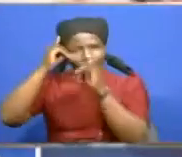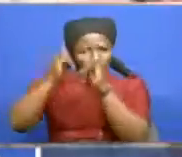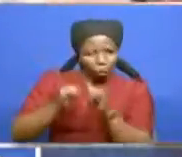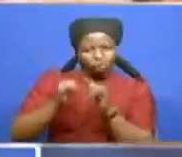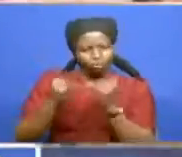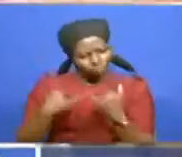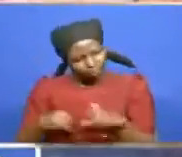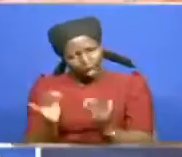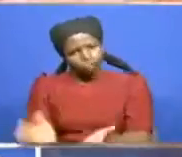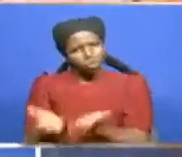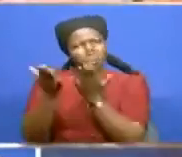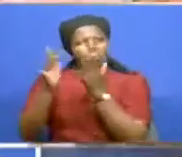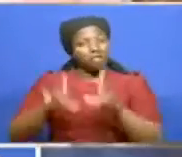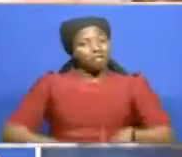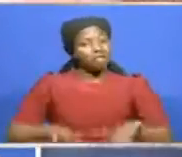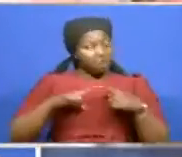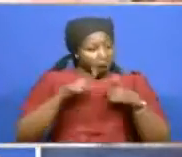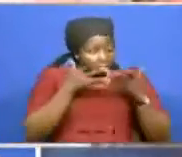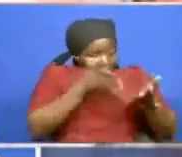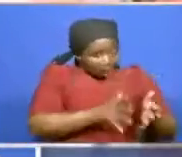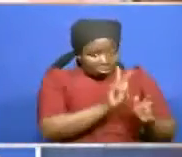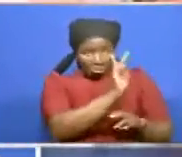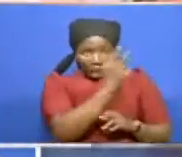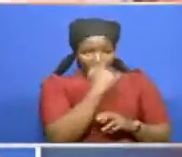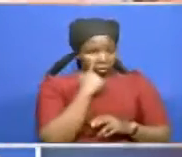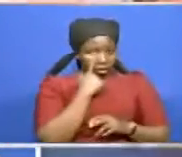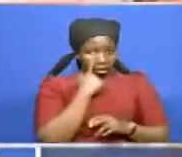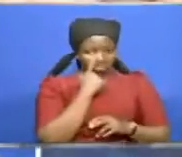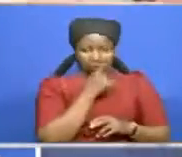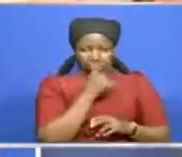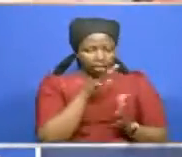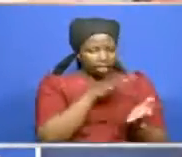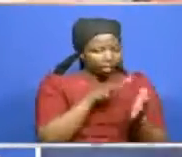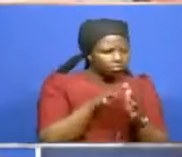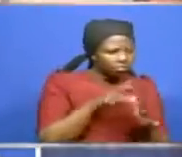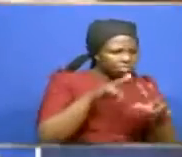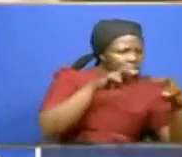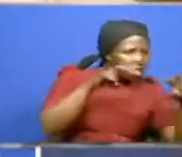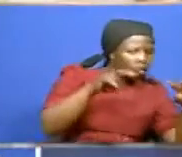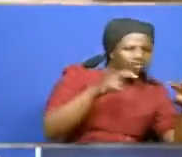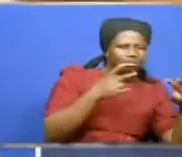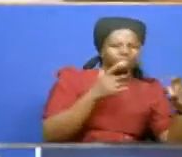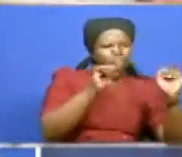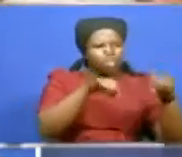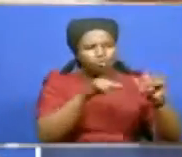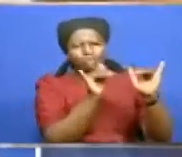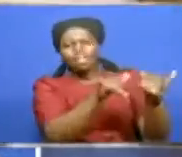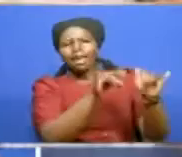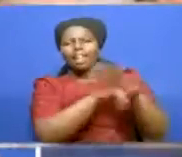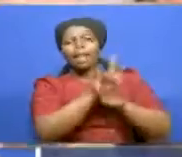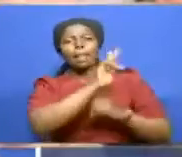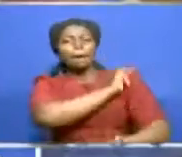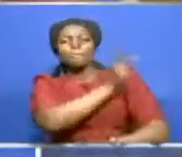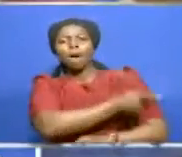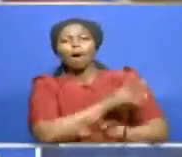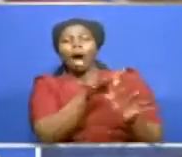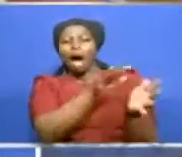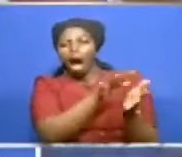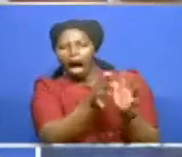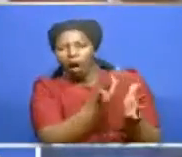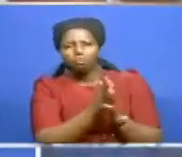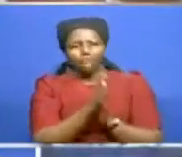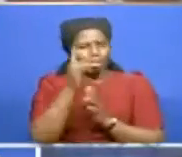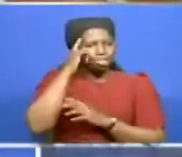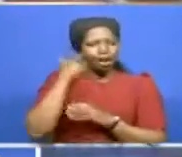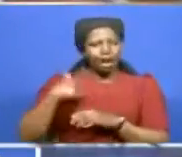maisha. Hapa Kenya, unaona bado wanaangalia ni vipi wao watabaki katika mamlaka. So, I think we are missing the point.